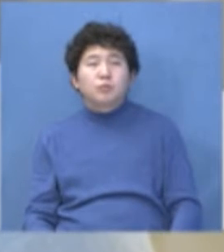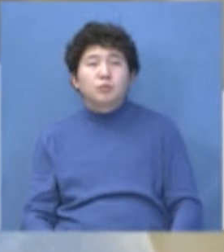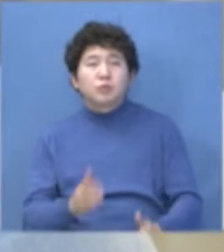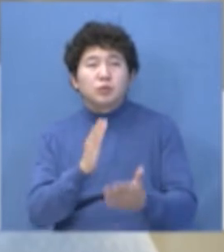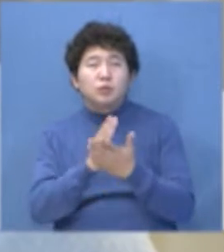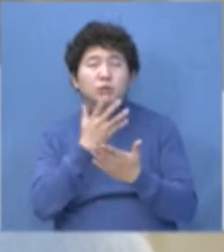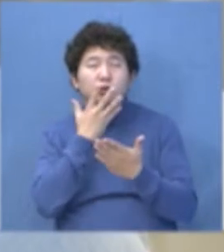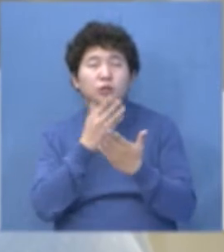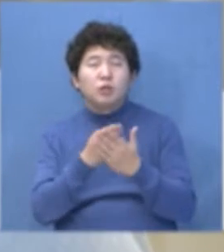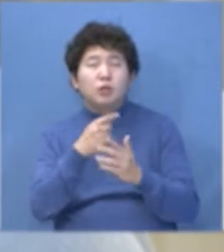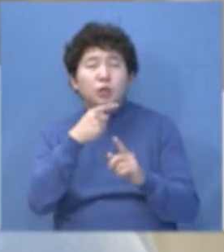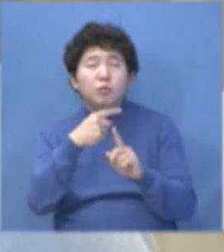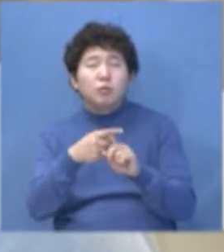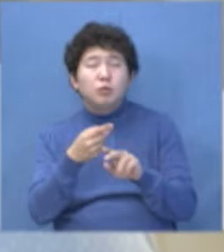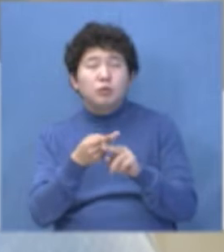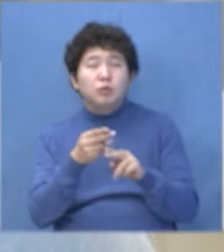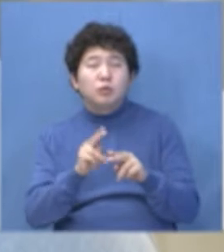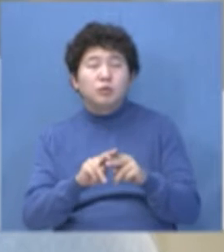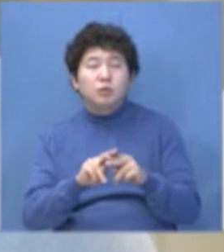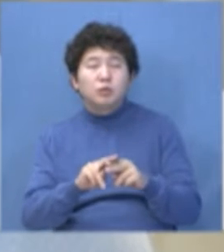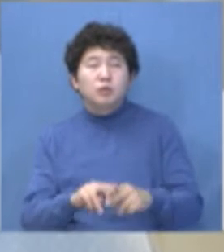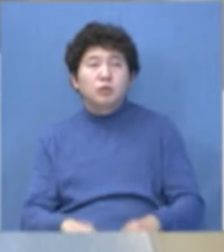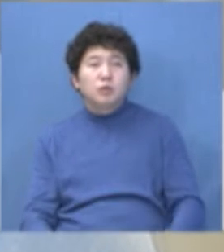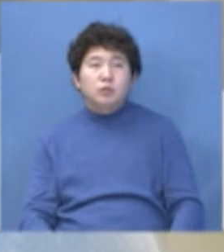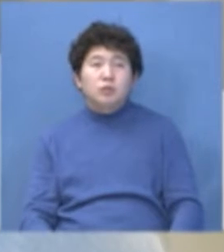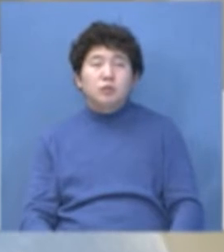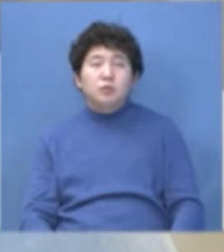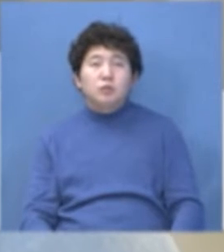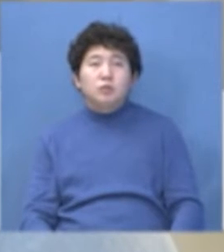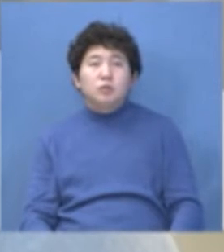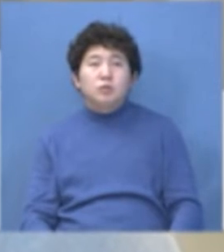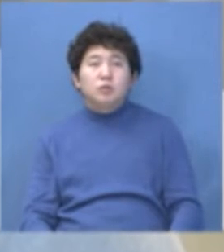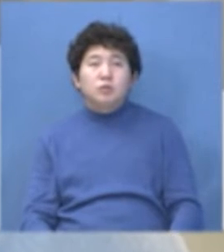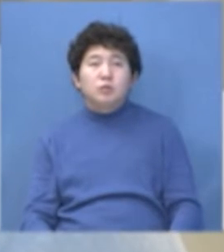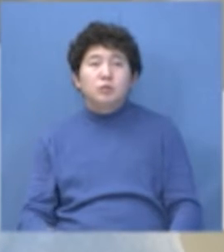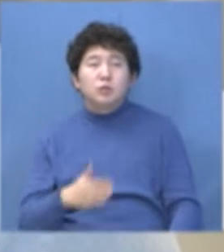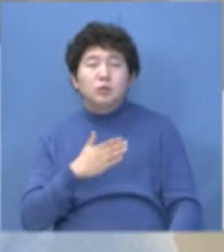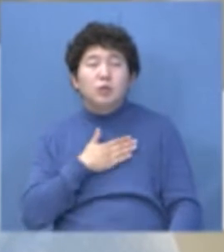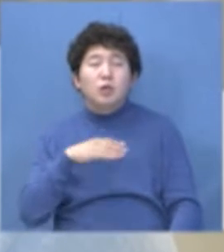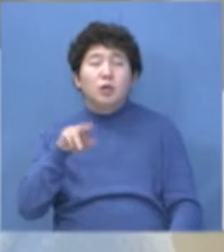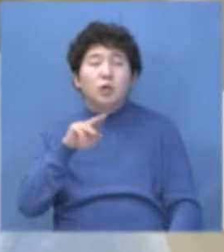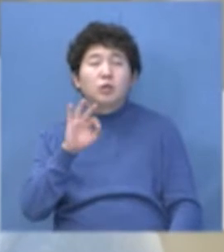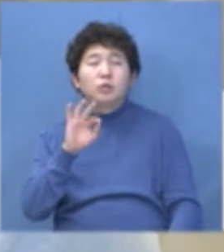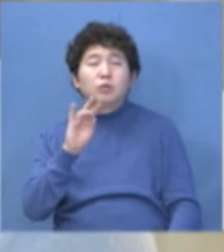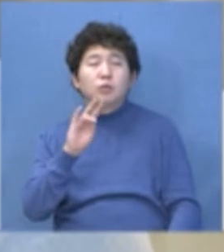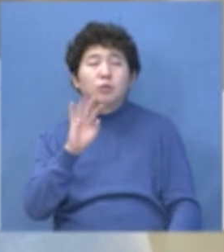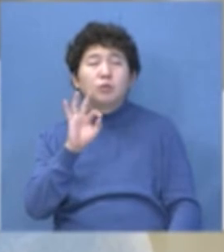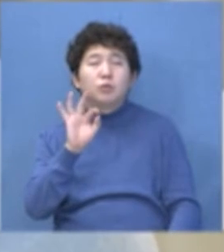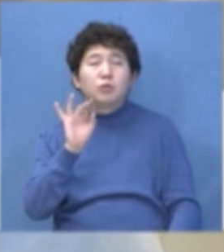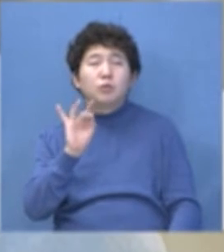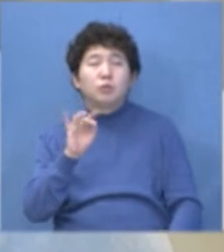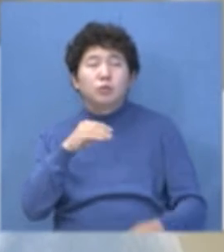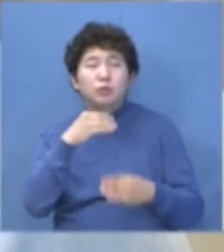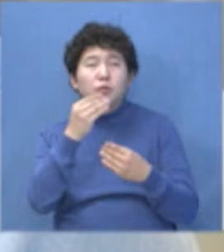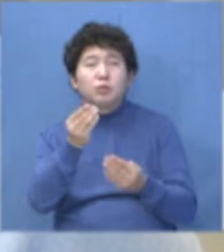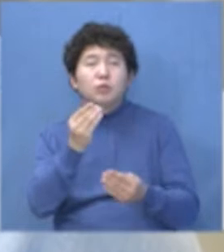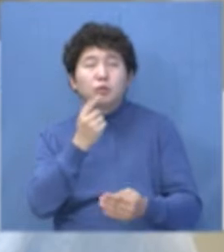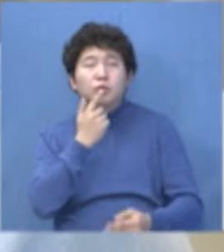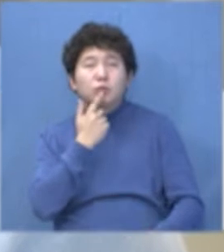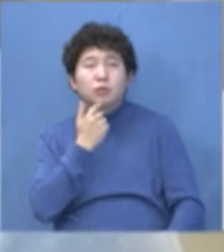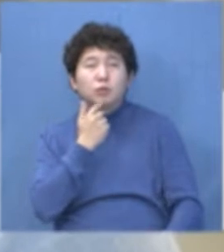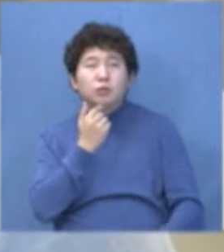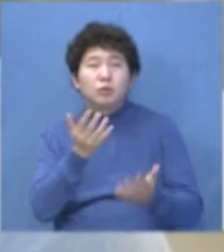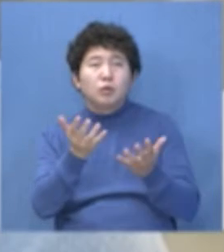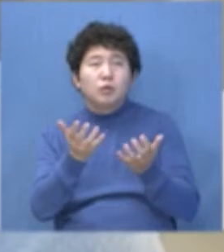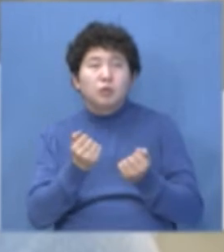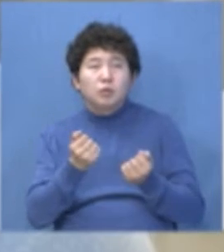плюсы в этом, да. Плюс еще к тому, что наши доноры сдают кровь, они получают справку.